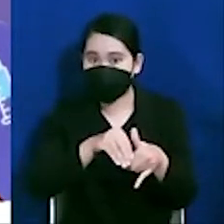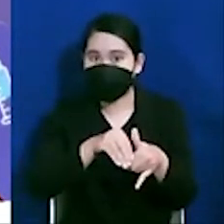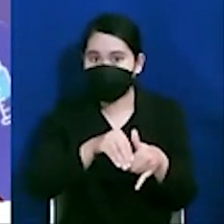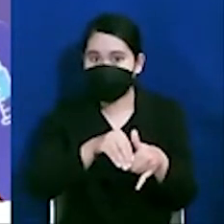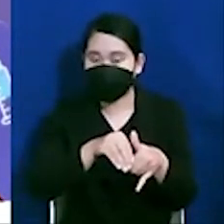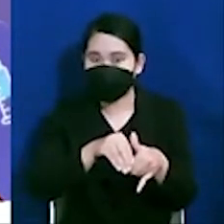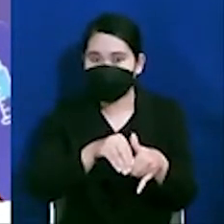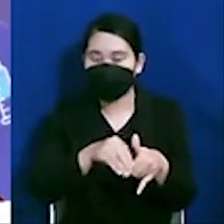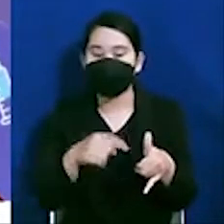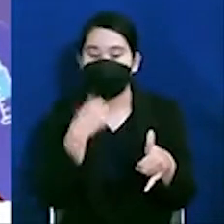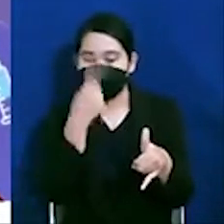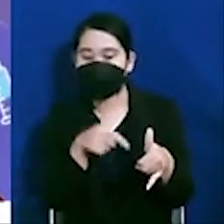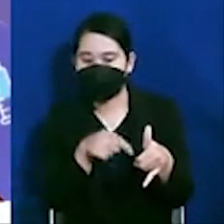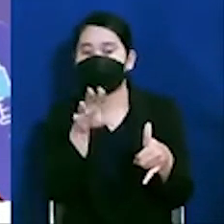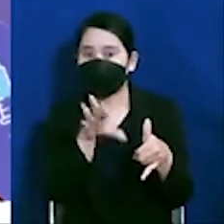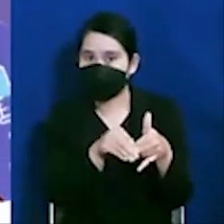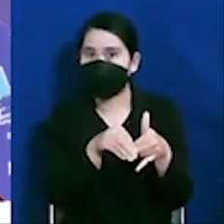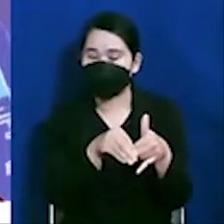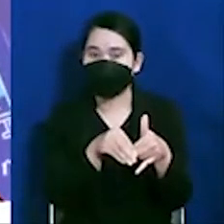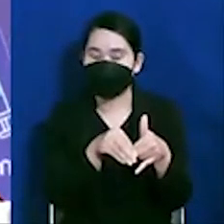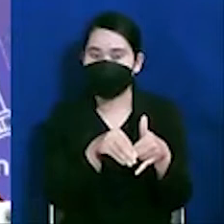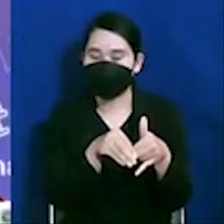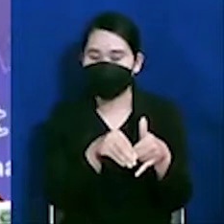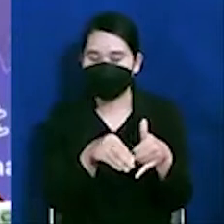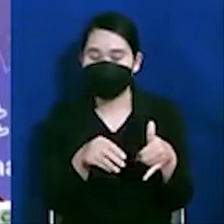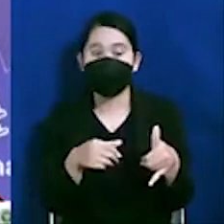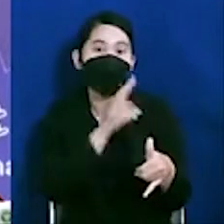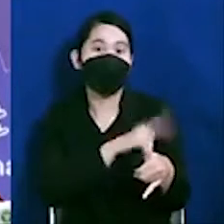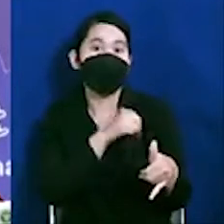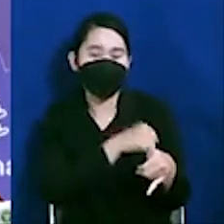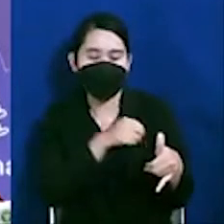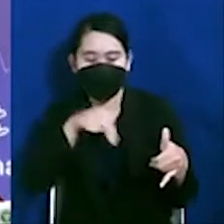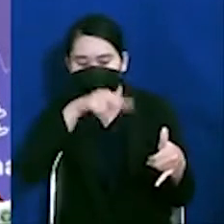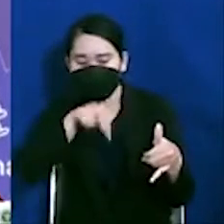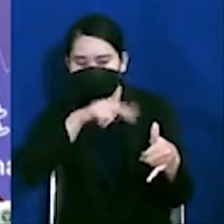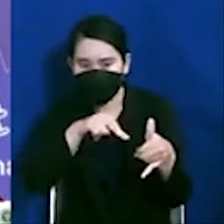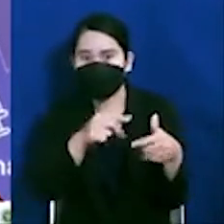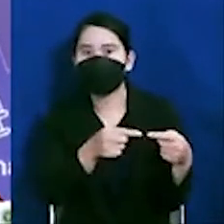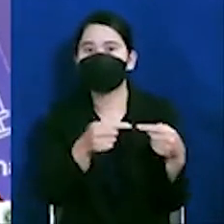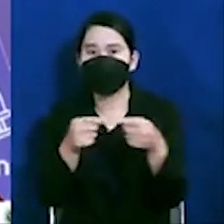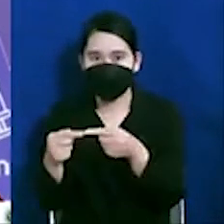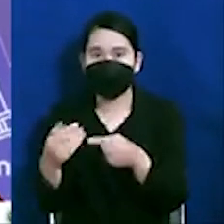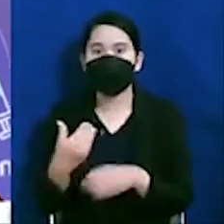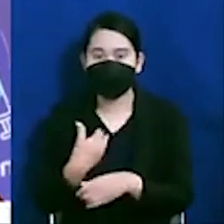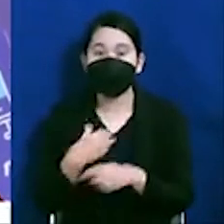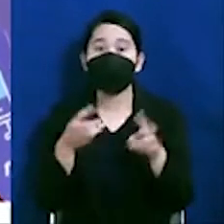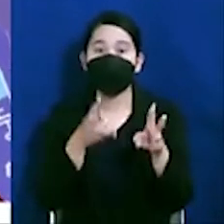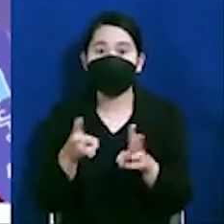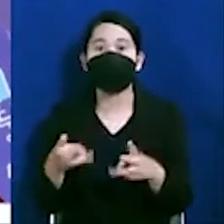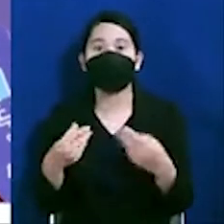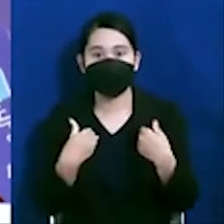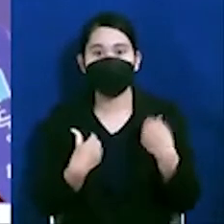เข้าผู้ป่วยมีผลบวกนะครับก็ช่วยกันดูให้ผู้ป่วยได้รับการดูแลต่อซึ่งมี 2แนวทางนะครับ